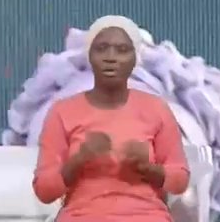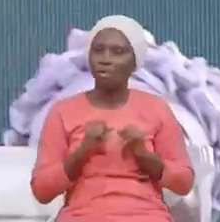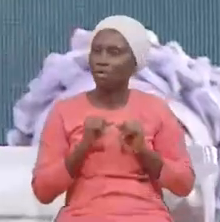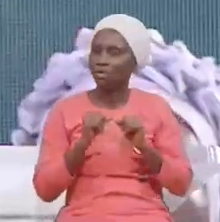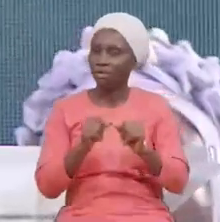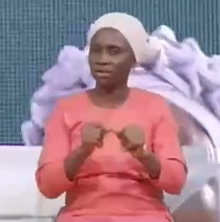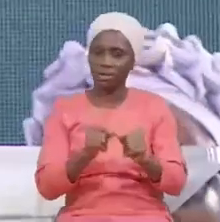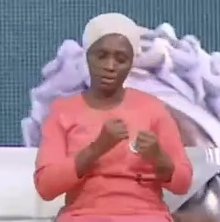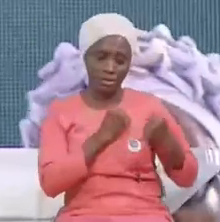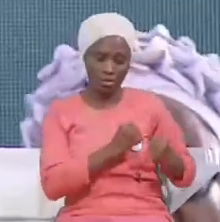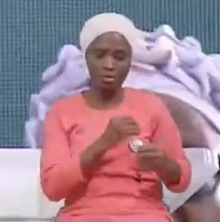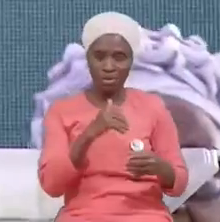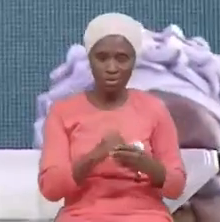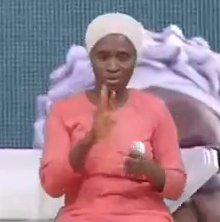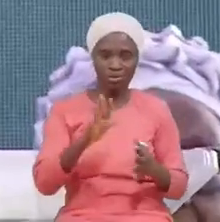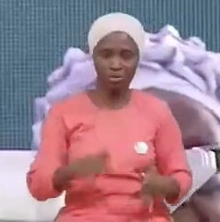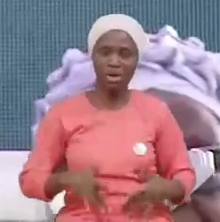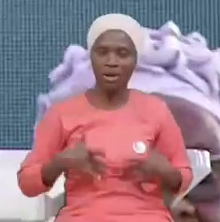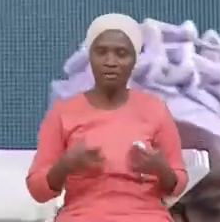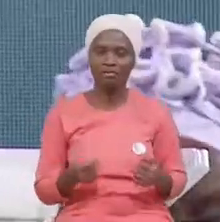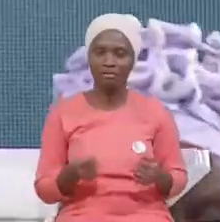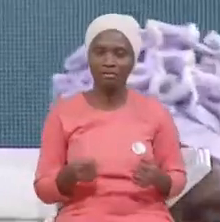le courage constant et perpétuel,